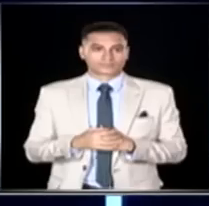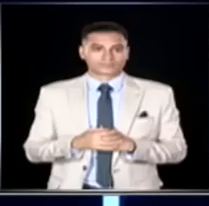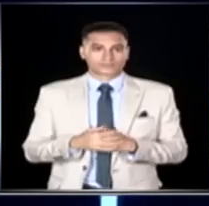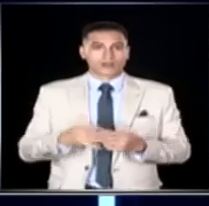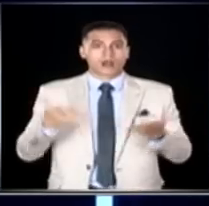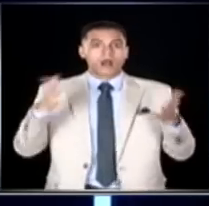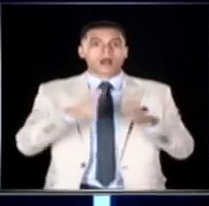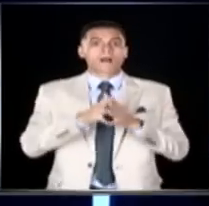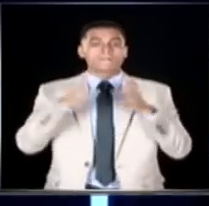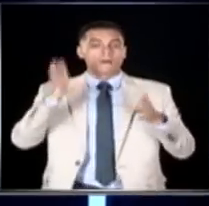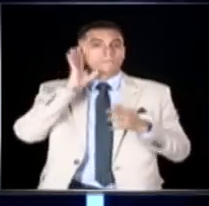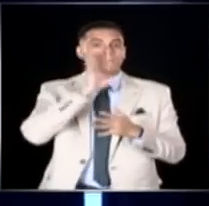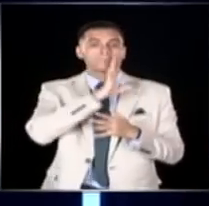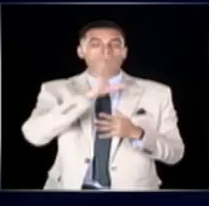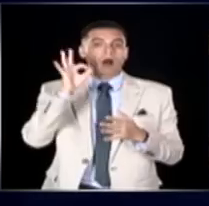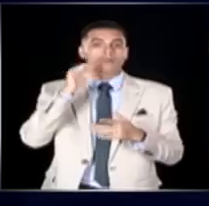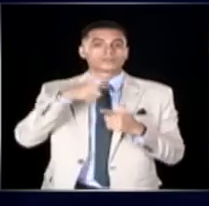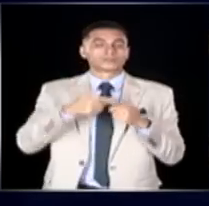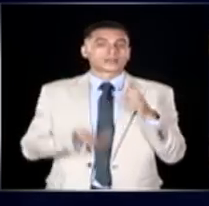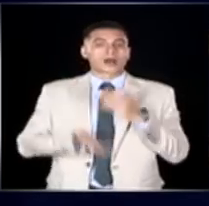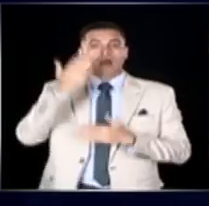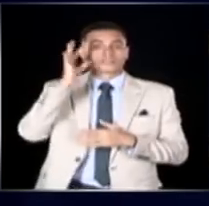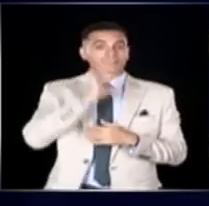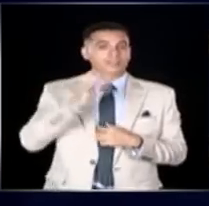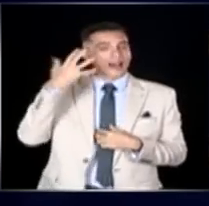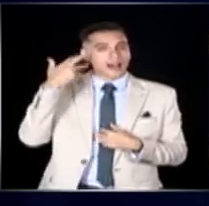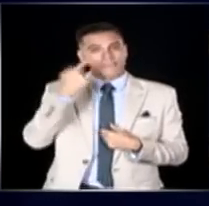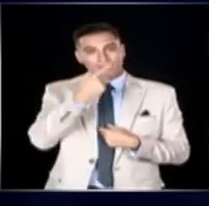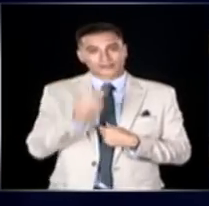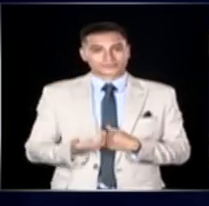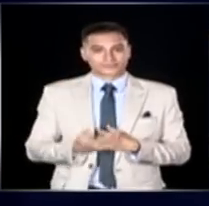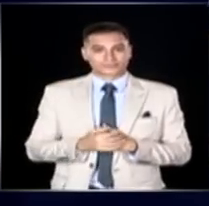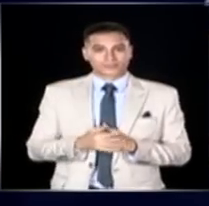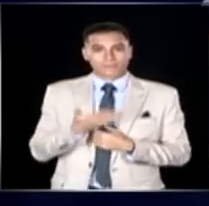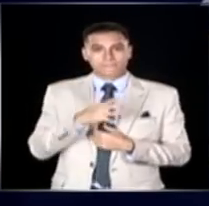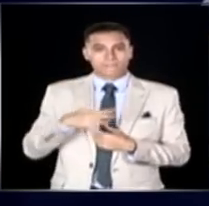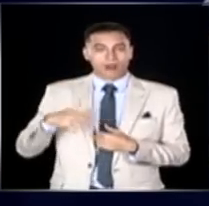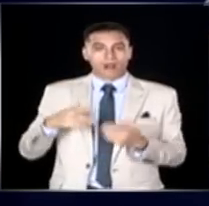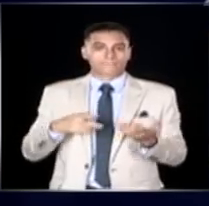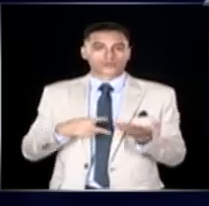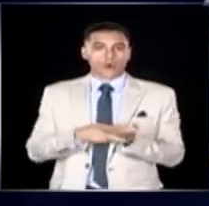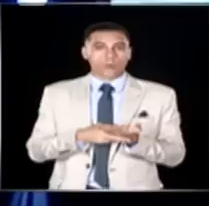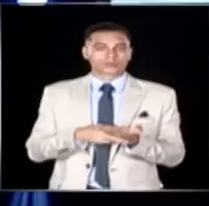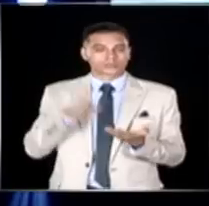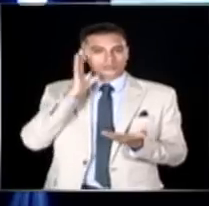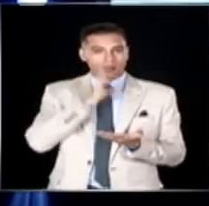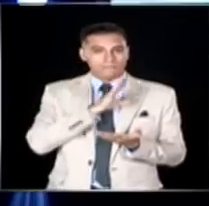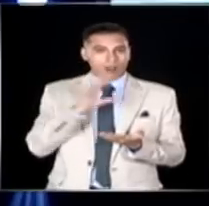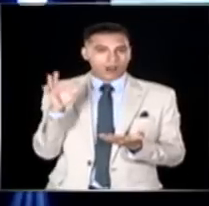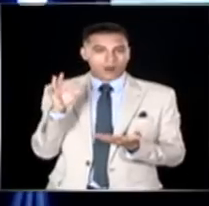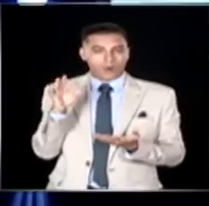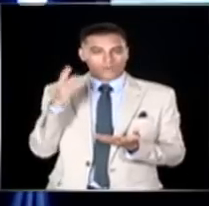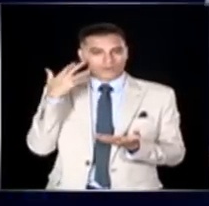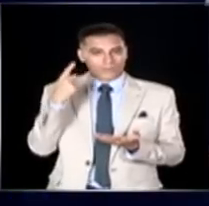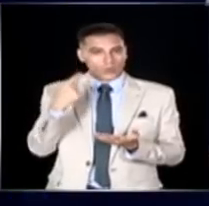أكبر حق منتج للنفط في البحر المتوسط. خسارة،